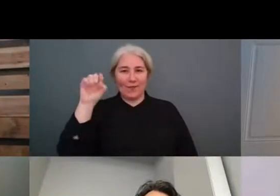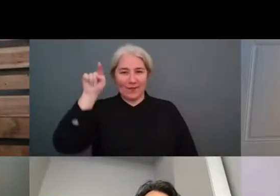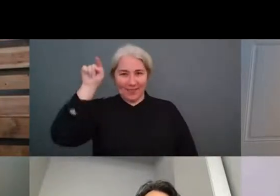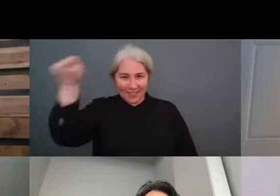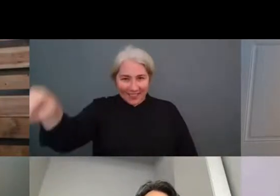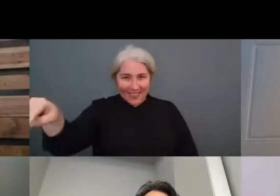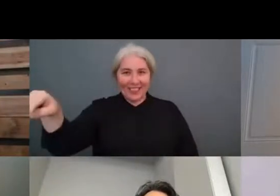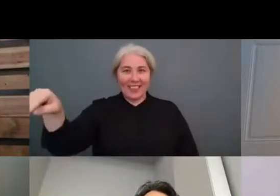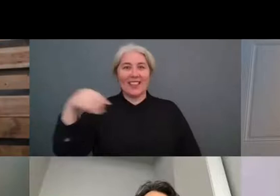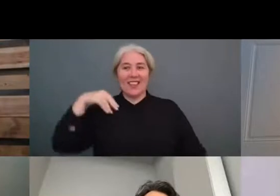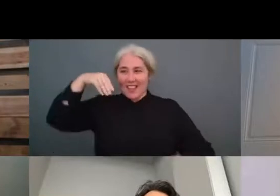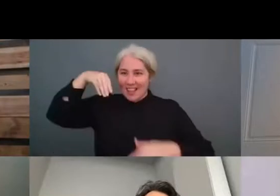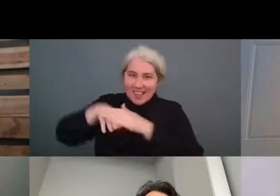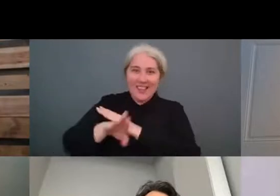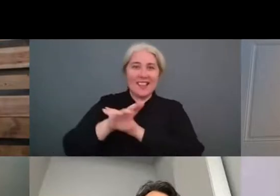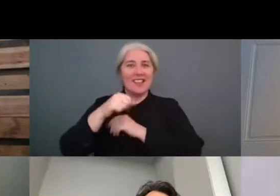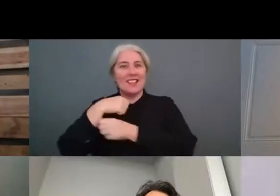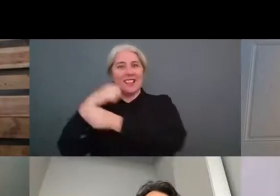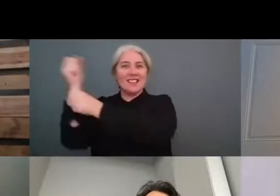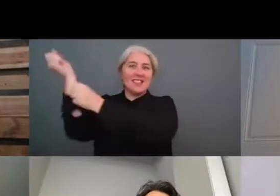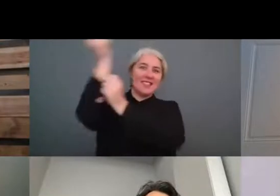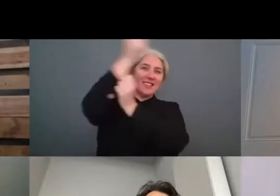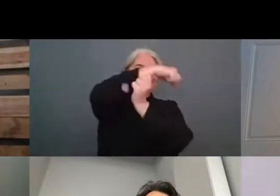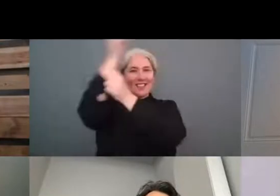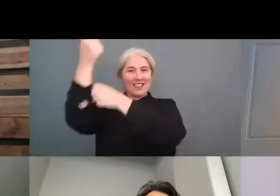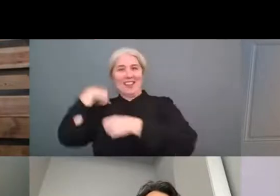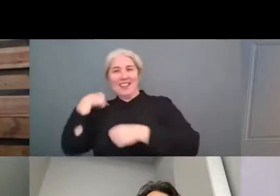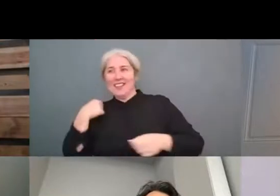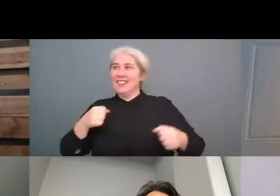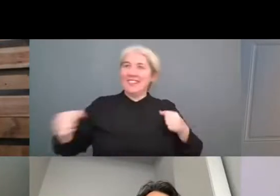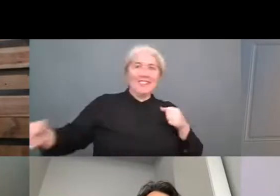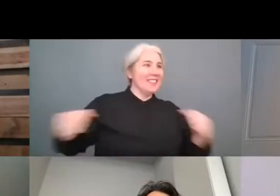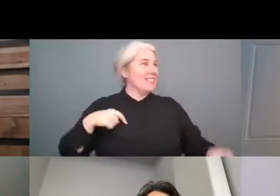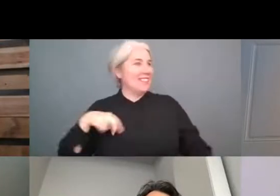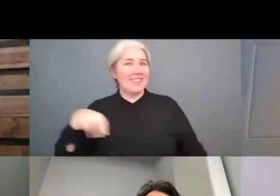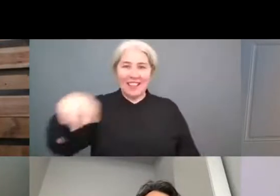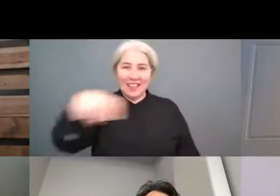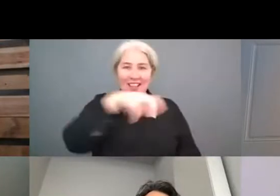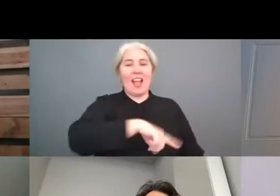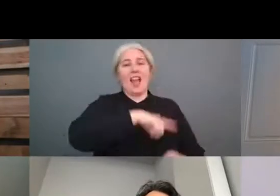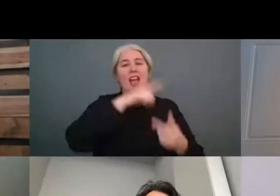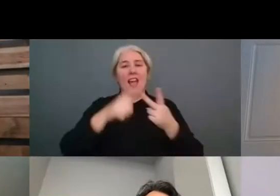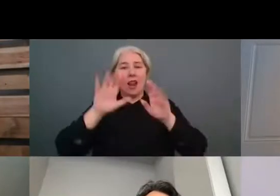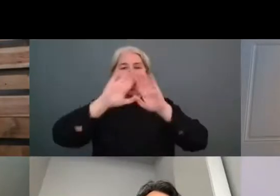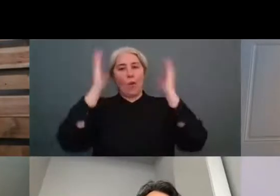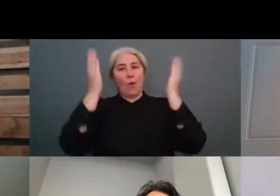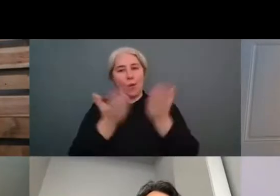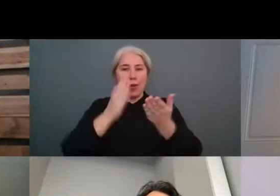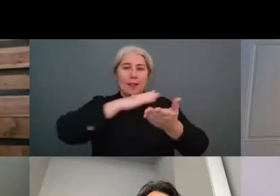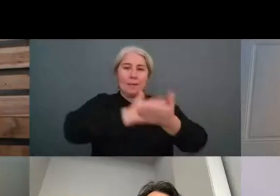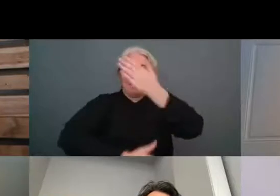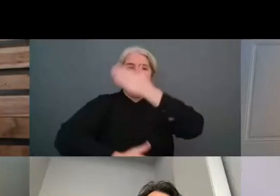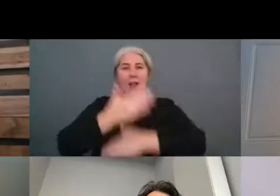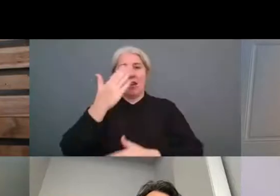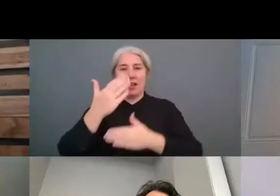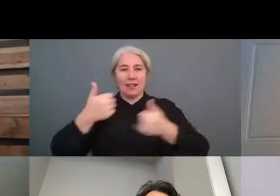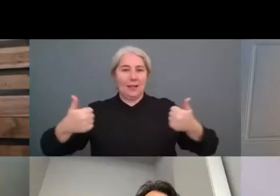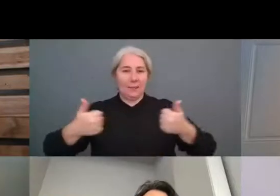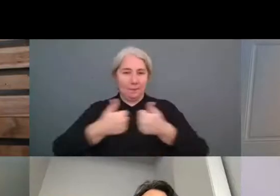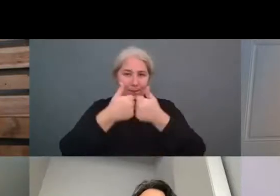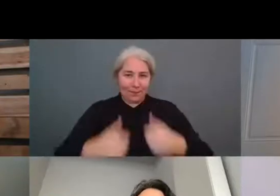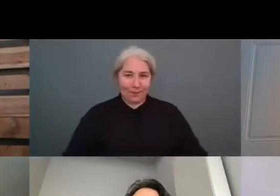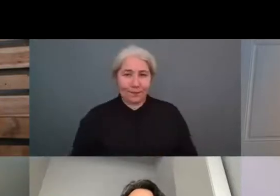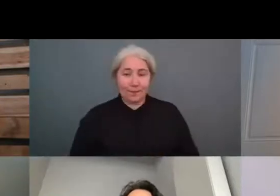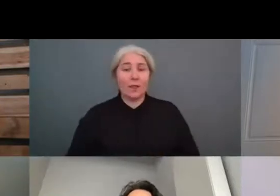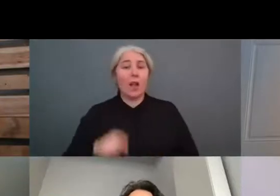alors il faut savoir que dans le paralympisme on est classé par catégorie de handicap et c'est pas toujours hyper juste pour vous donner une idée par